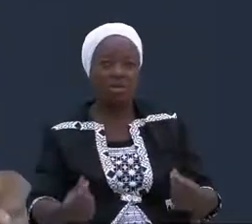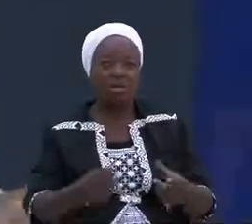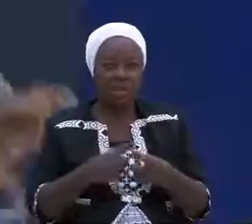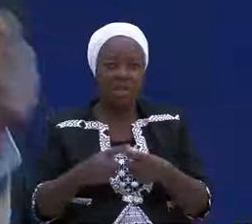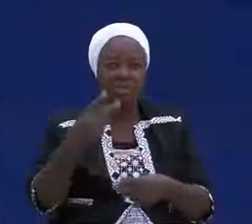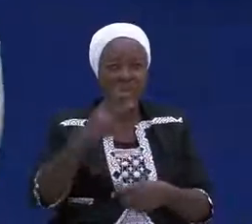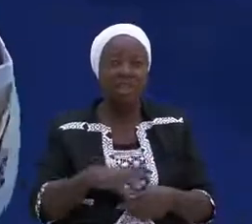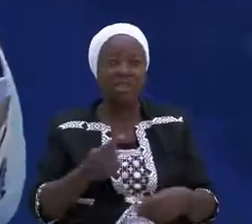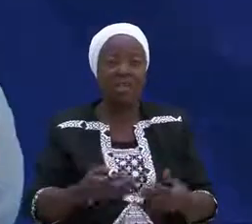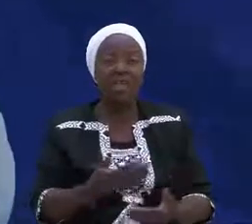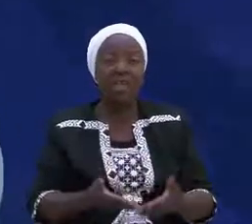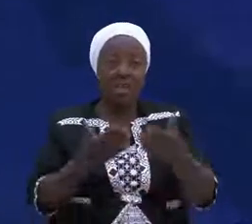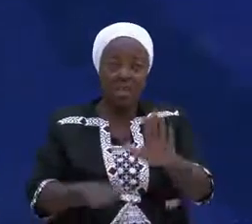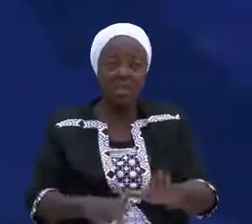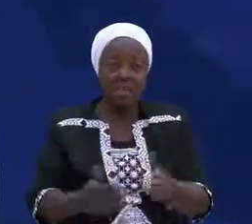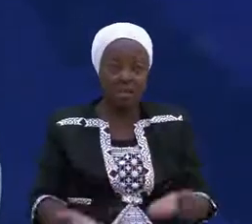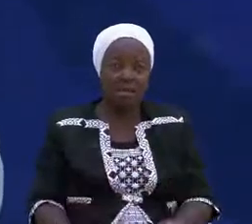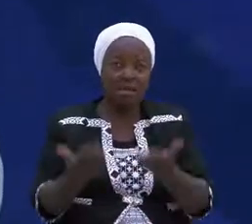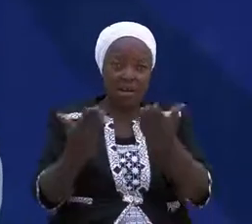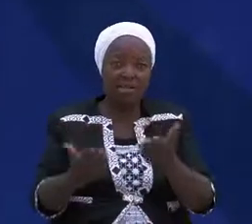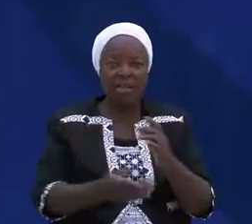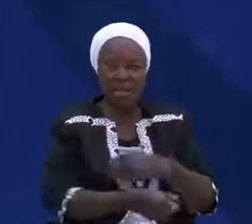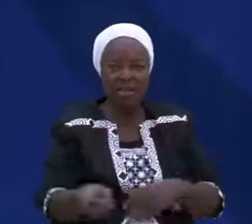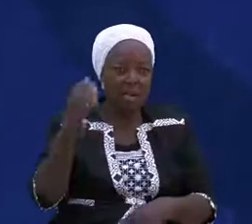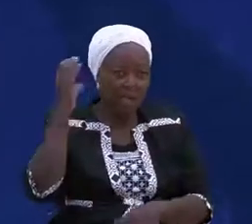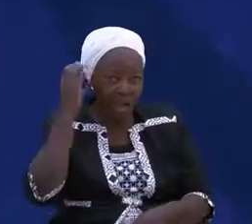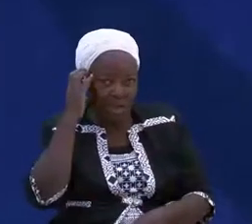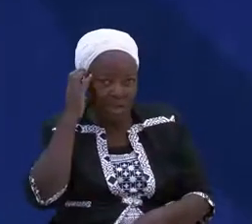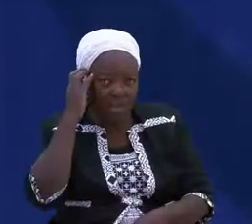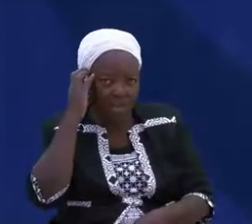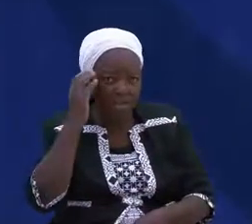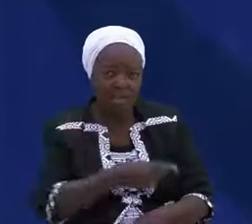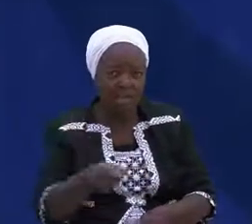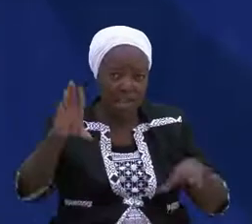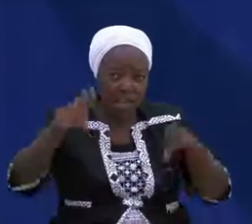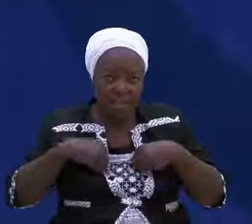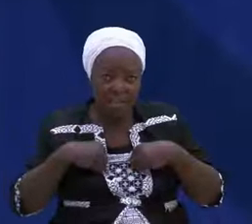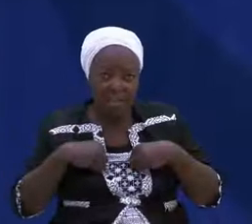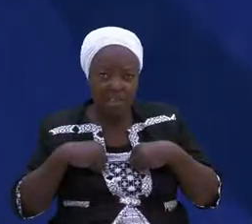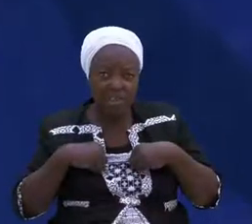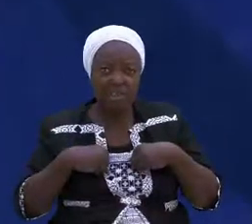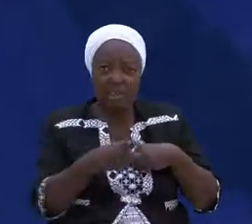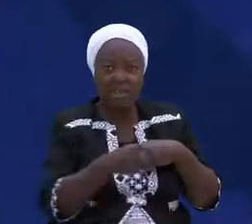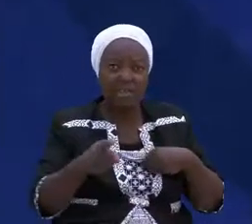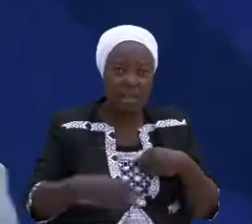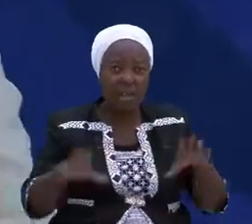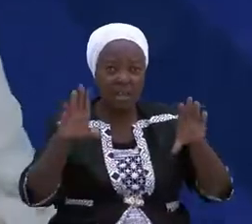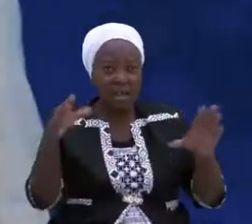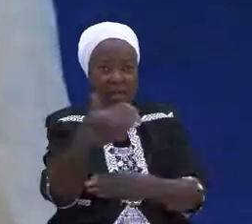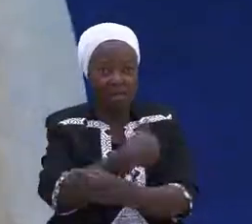morts ressuscités. Nous, ils apprirent. Ils ont accepté. Ils ont